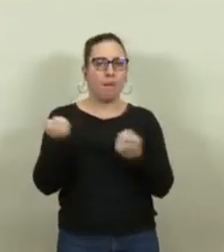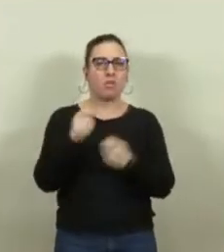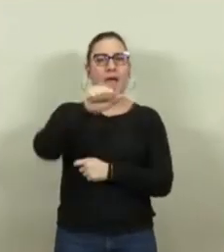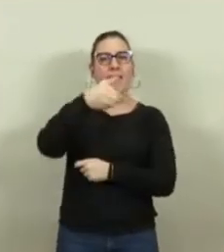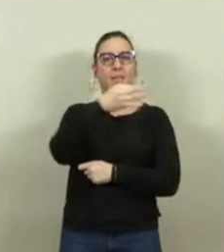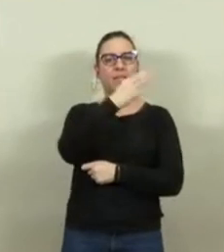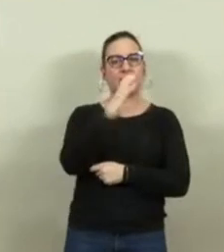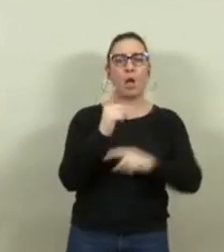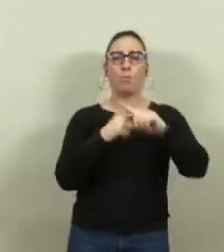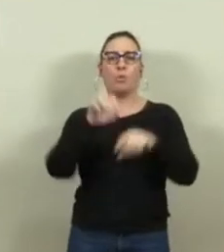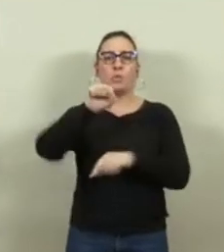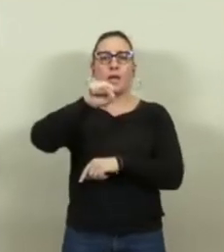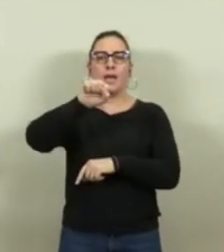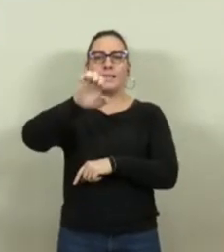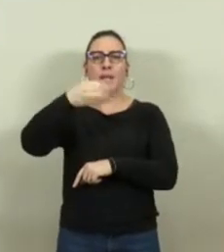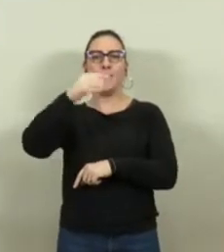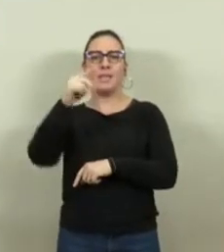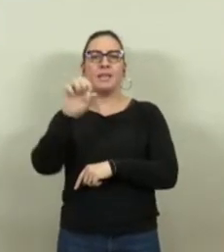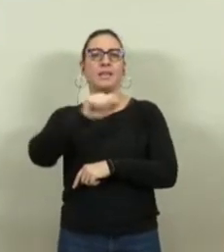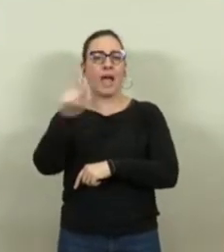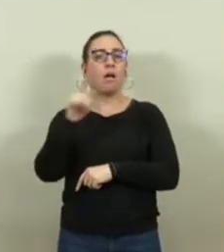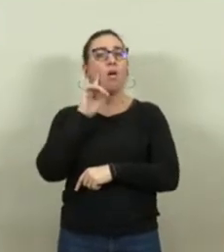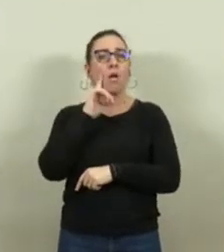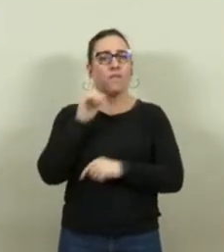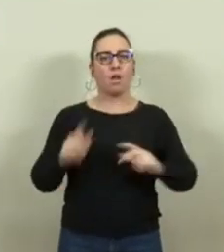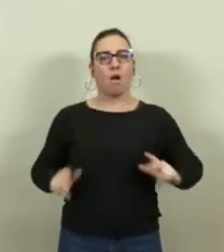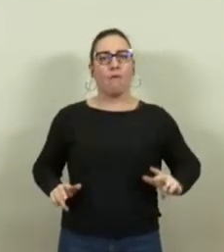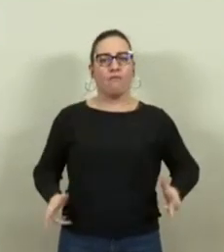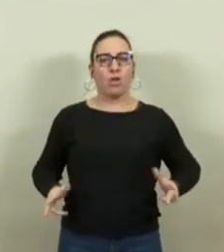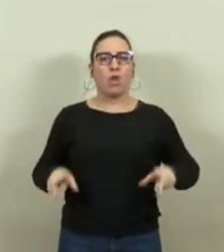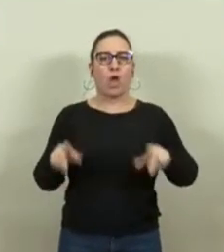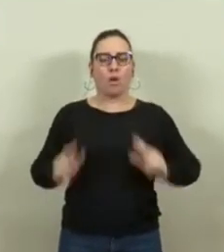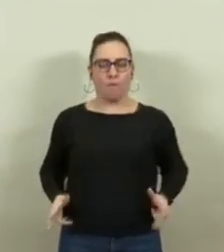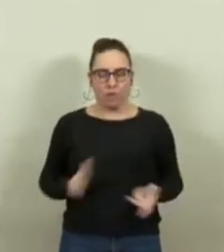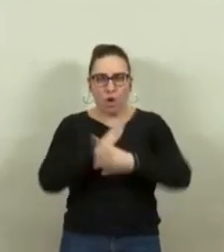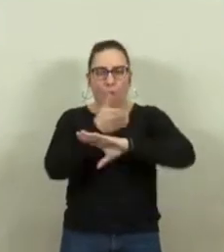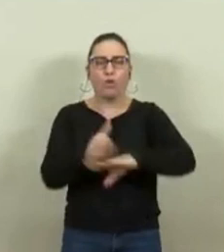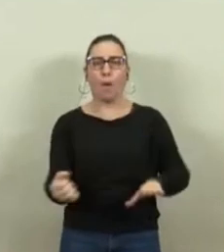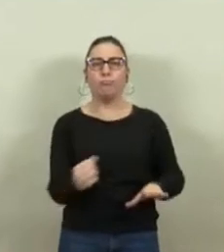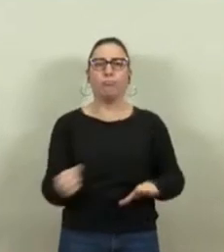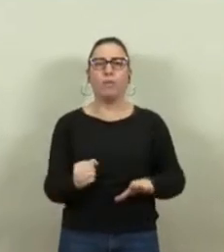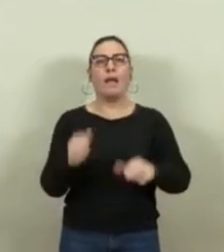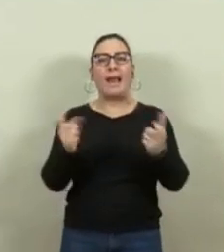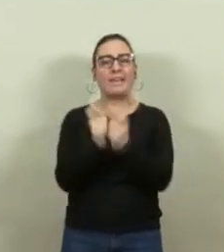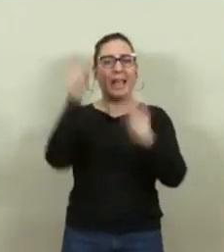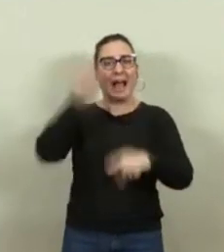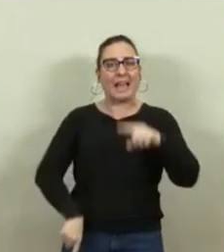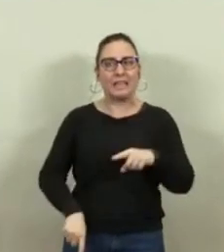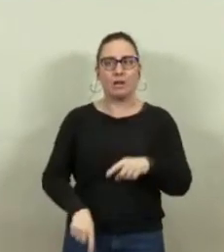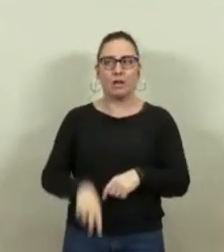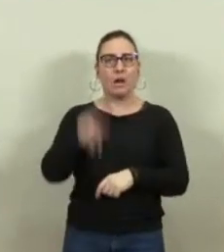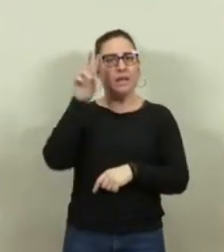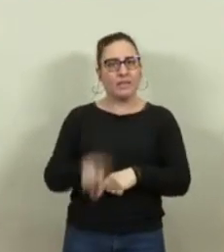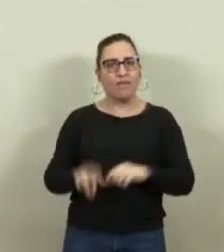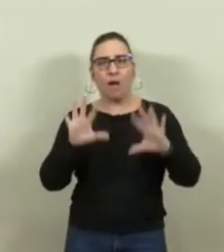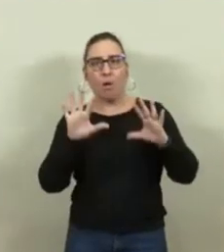la CEMITAG, vous interdisiez les fauteuils de type scooter électrique dans les transports. Il aura fallu notre intervention auprès du président